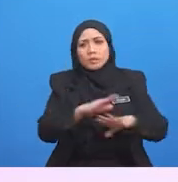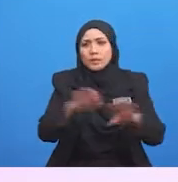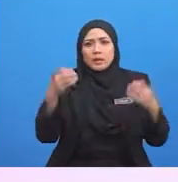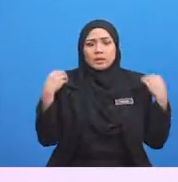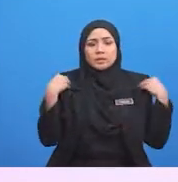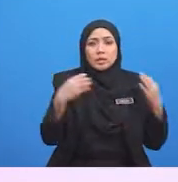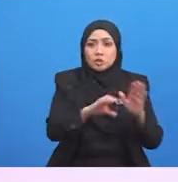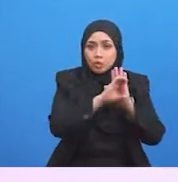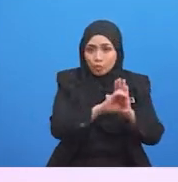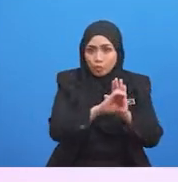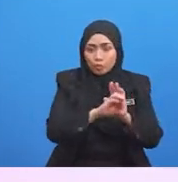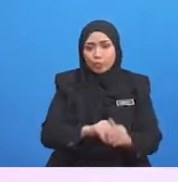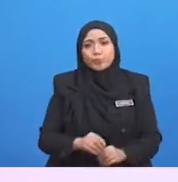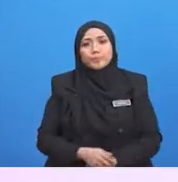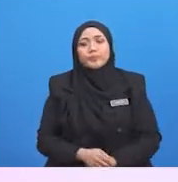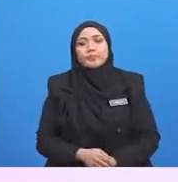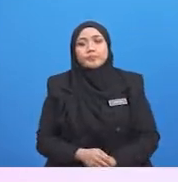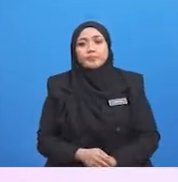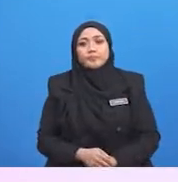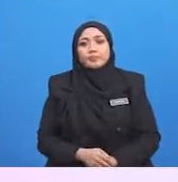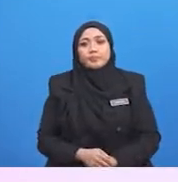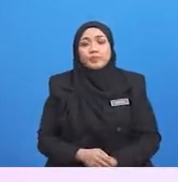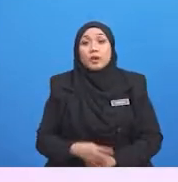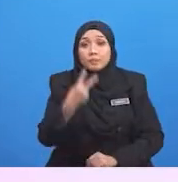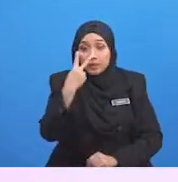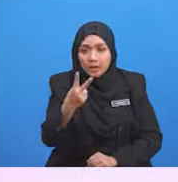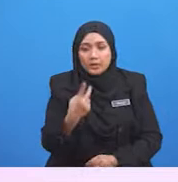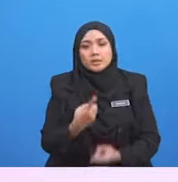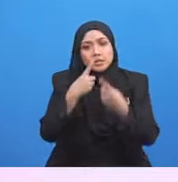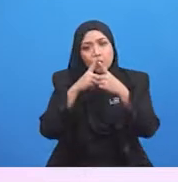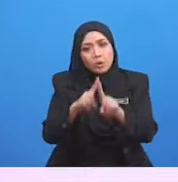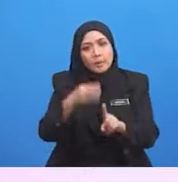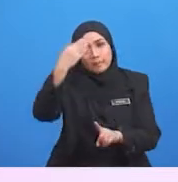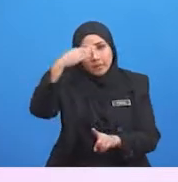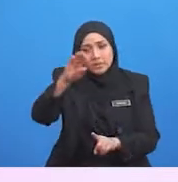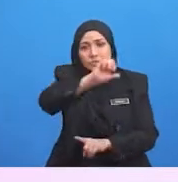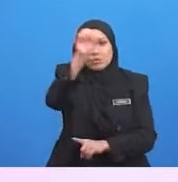Baik, mari kita lihat cadangan jawapan bagi soalan ini.